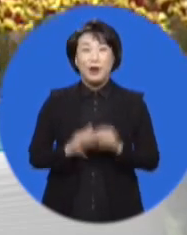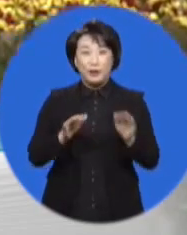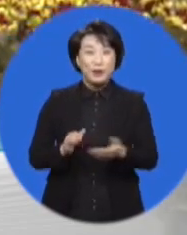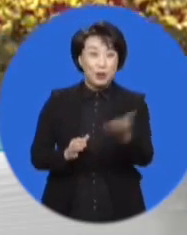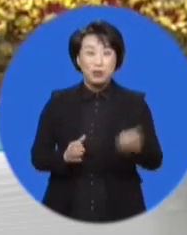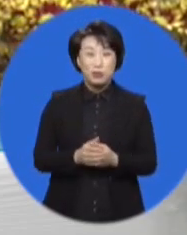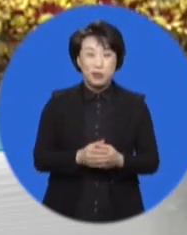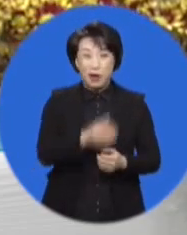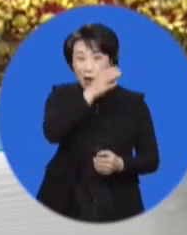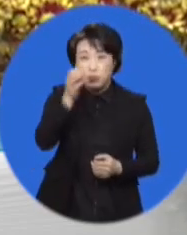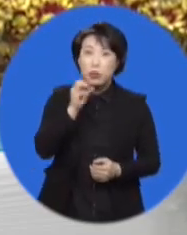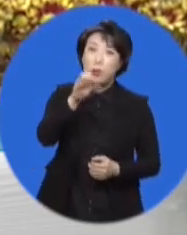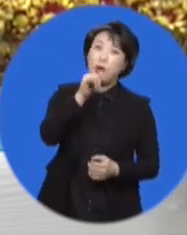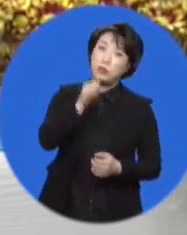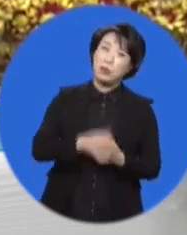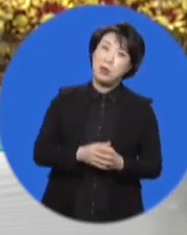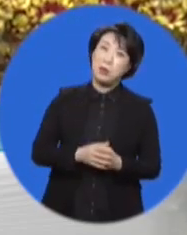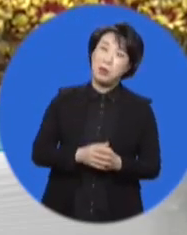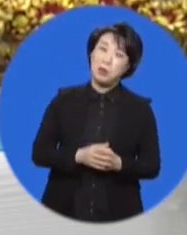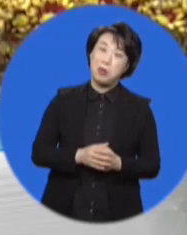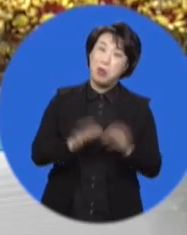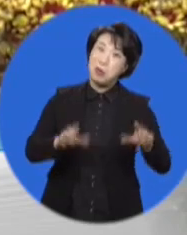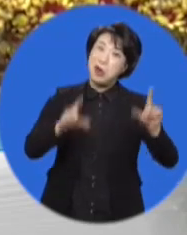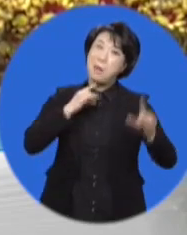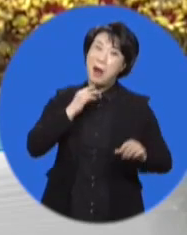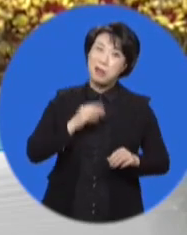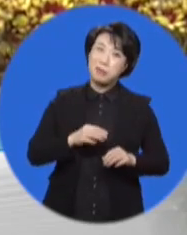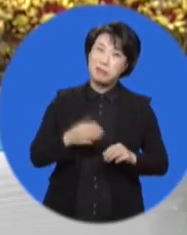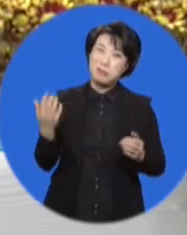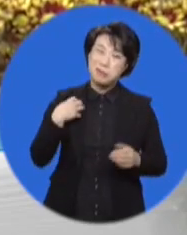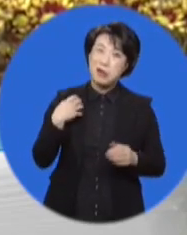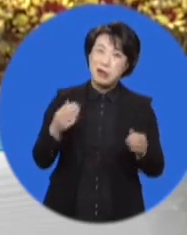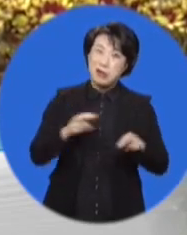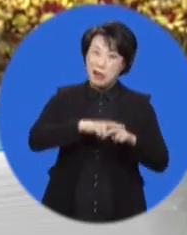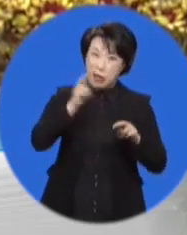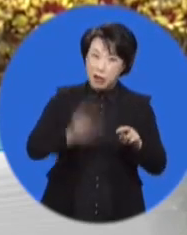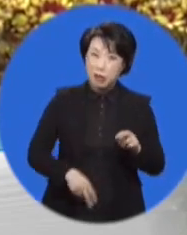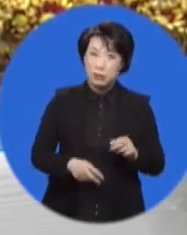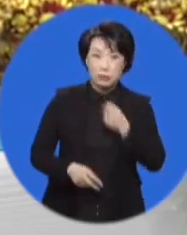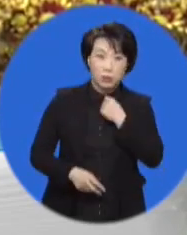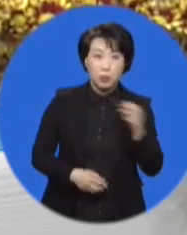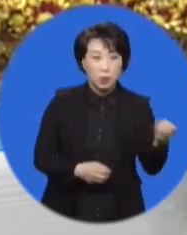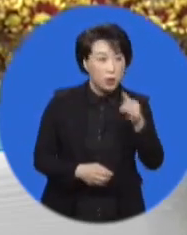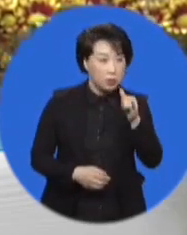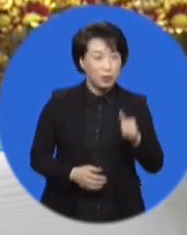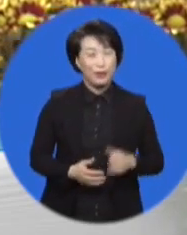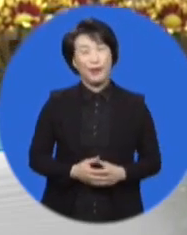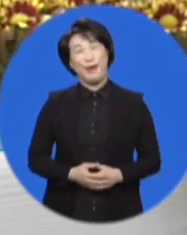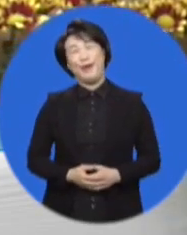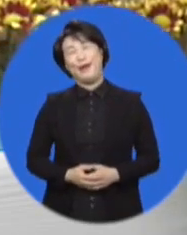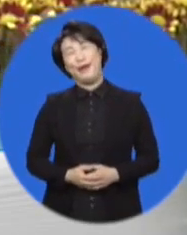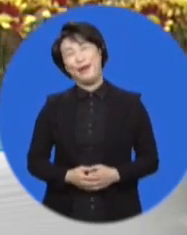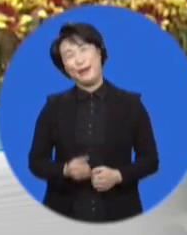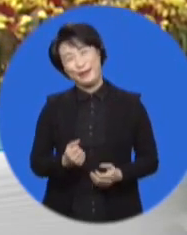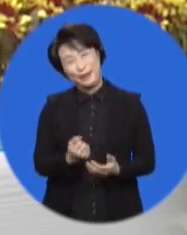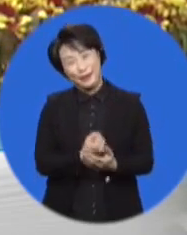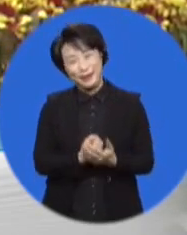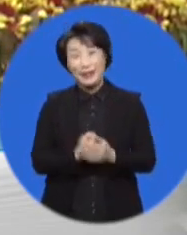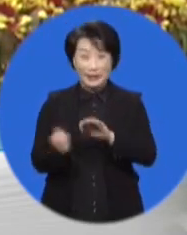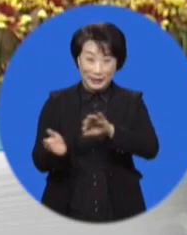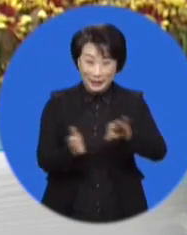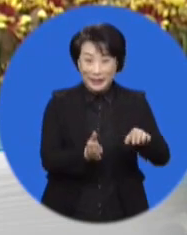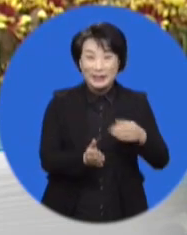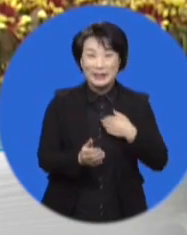근데 함부로 말을 해 그렇게. 함부로. 예. 제가 이제